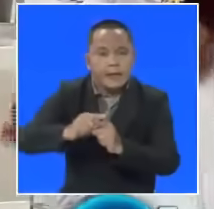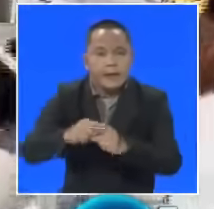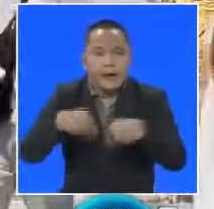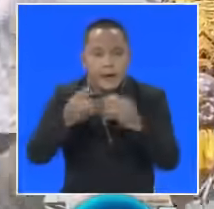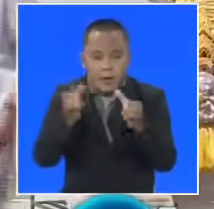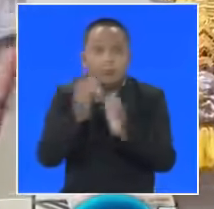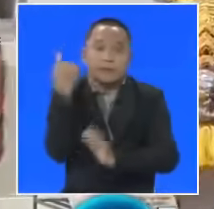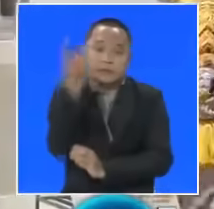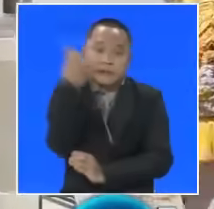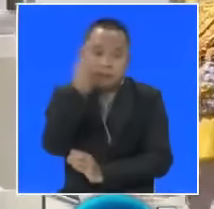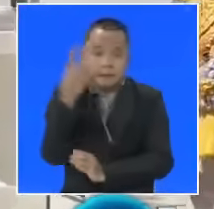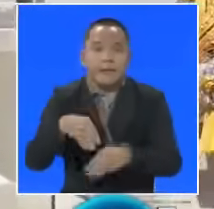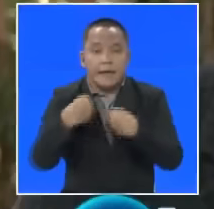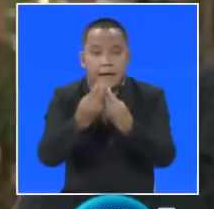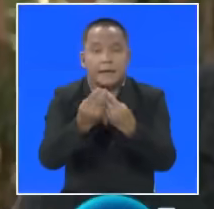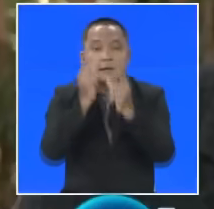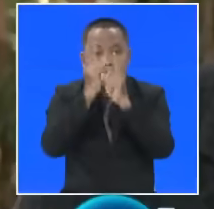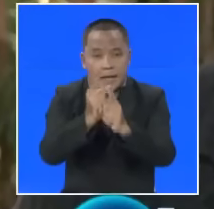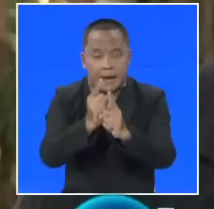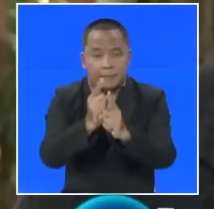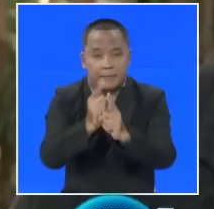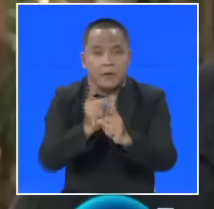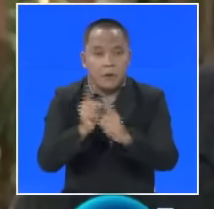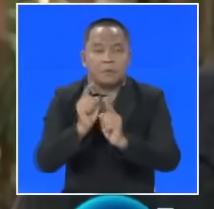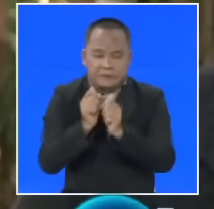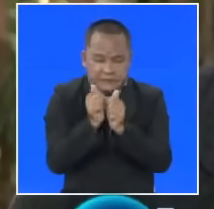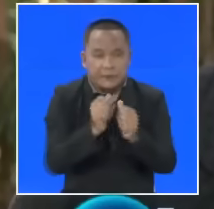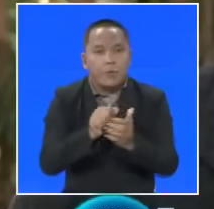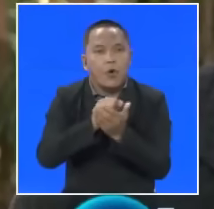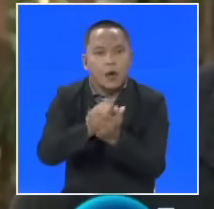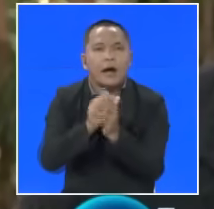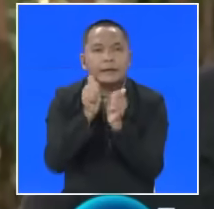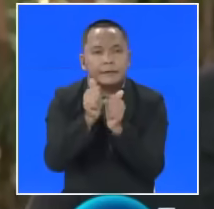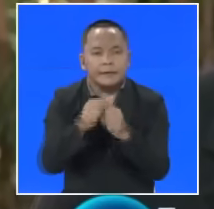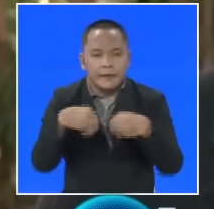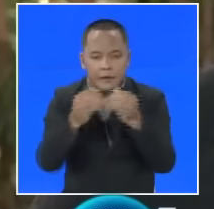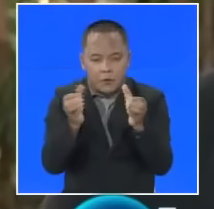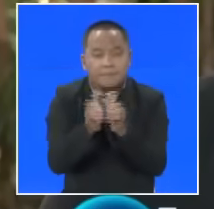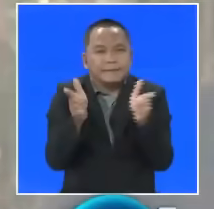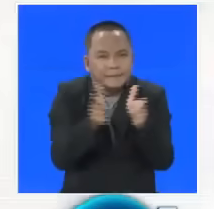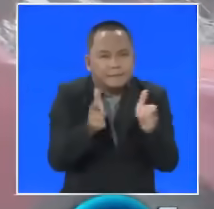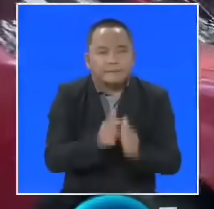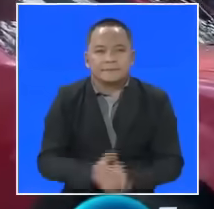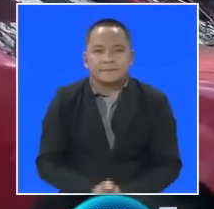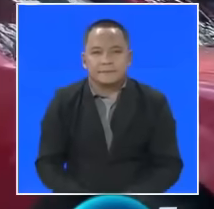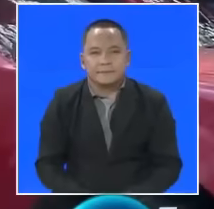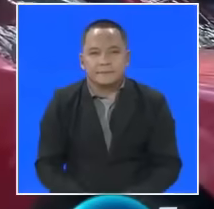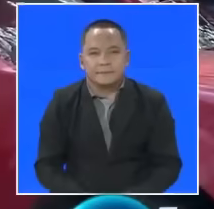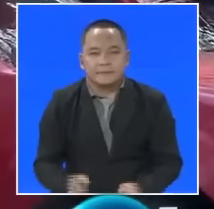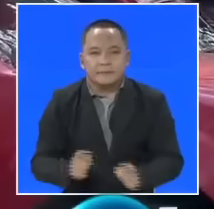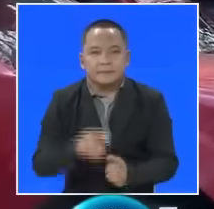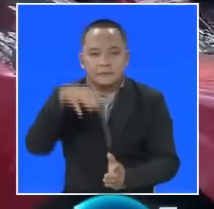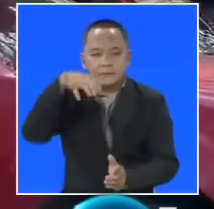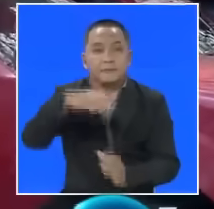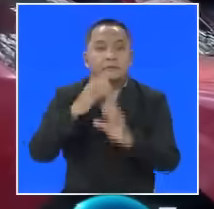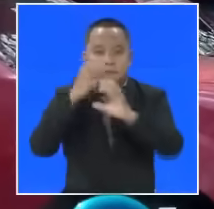รับกลุ่มนักท่องเที่ยวก็ต้องให้เป็นโปรดักที่มีคุณภาพมากขึ้นนะครับรองรับกลุ่มเล็กๆมากขึ้นครับ ด้านสำนักง